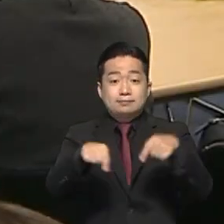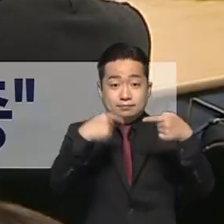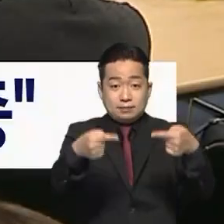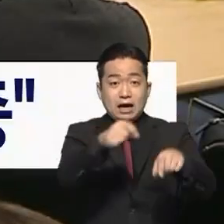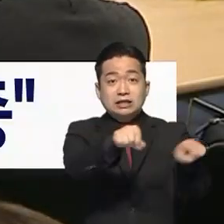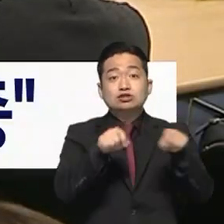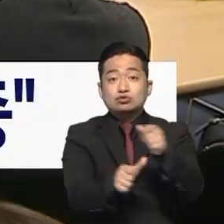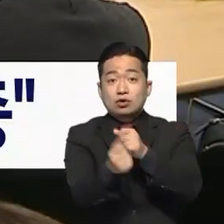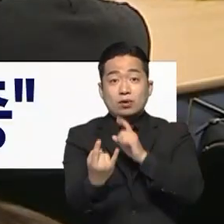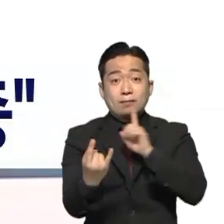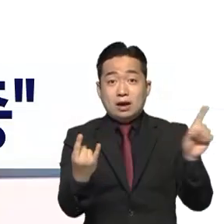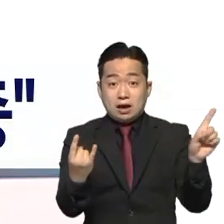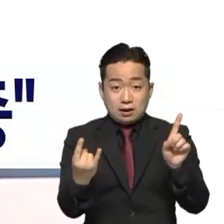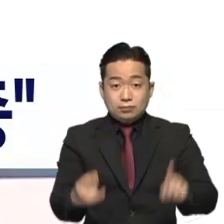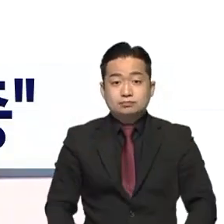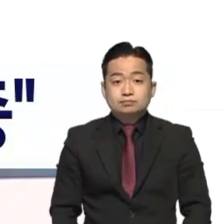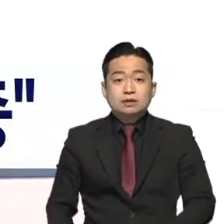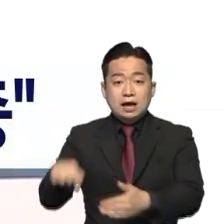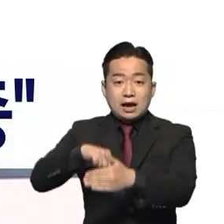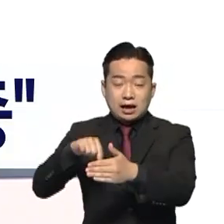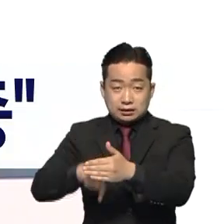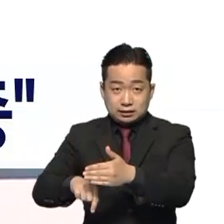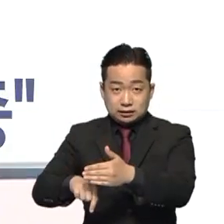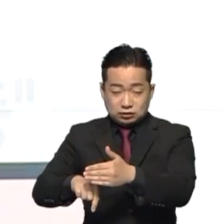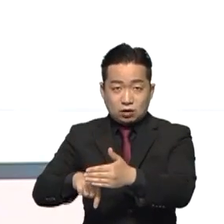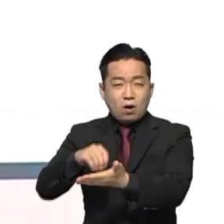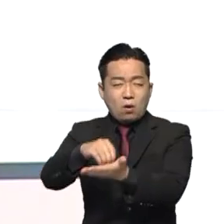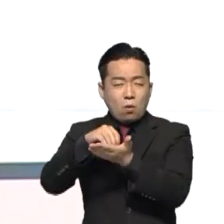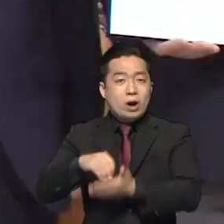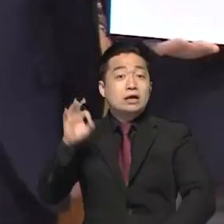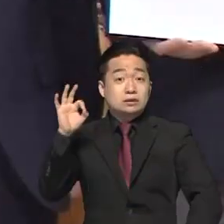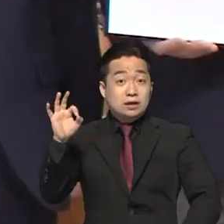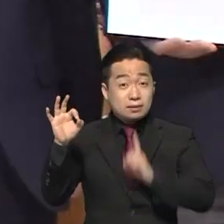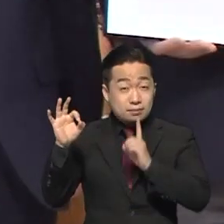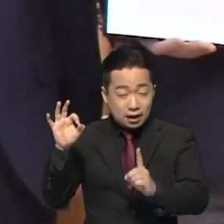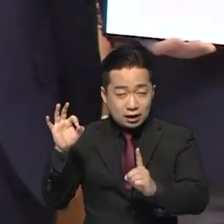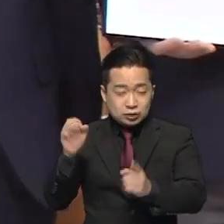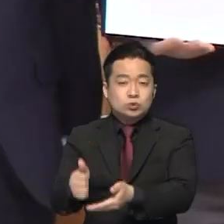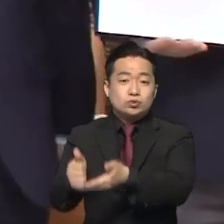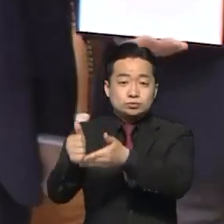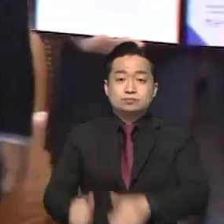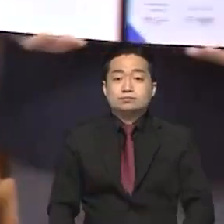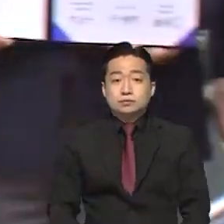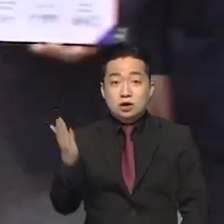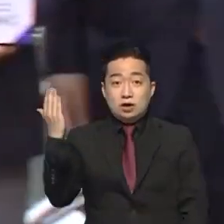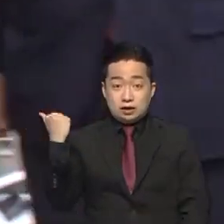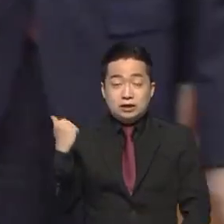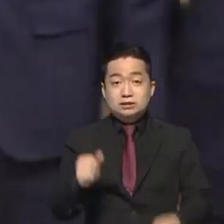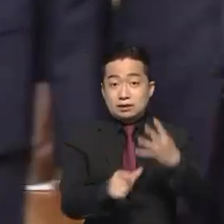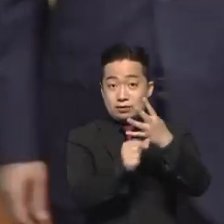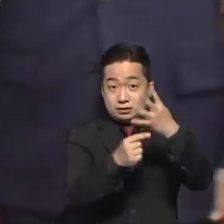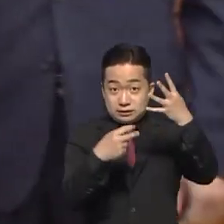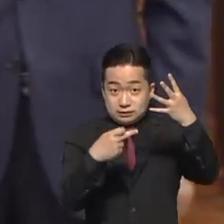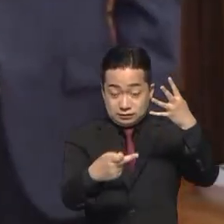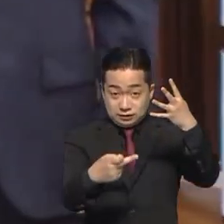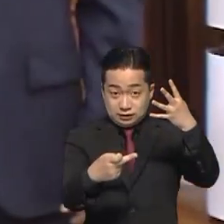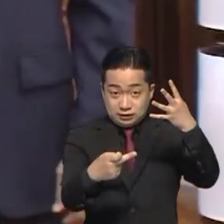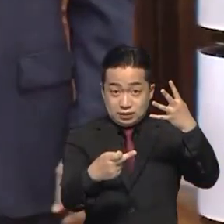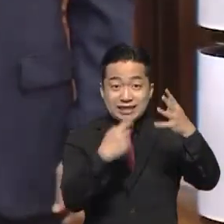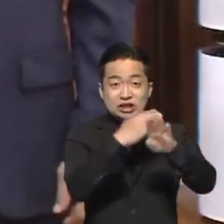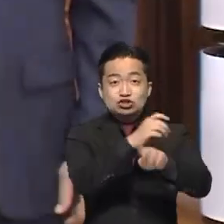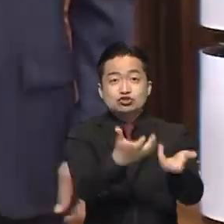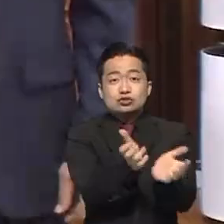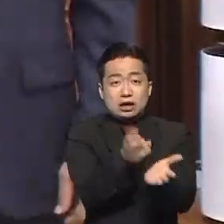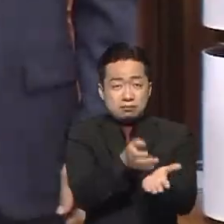인수위는 원내에서 중재안이 수용된 것을 존중한다고 밝혔습니다. 지난 12일 민주당의 검수완박법안 당론 채택